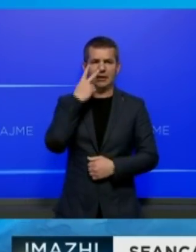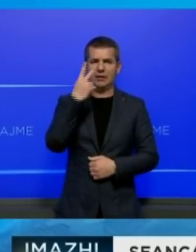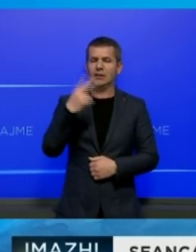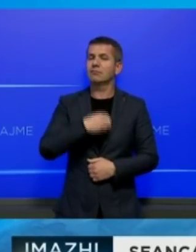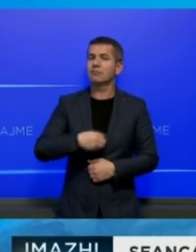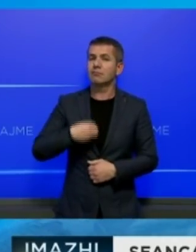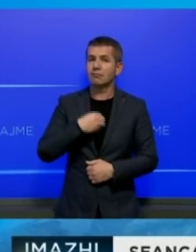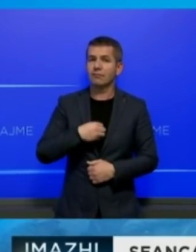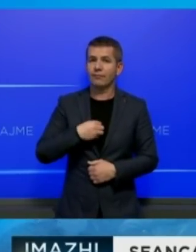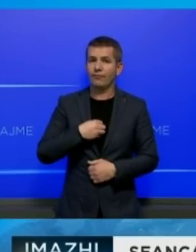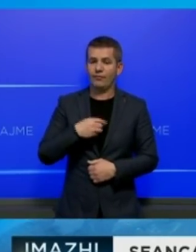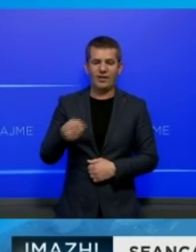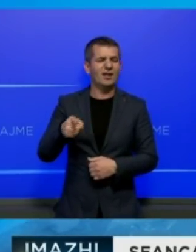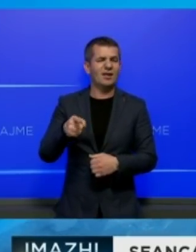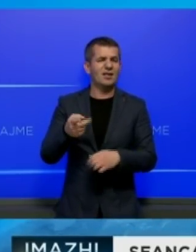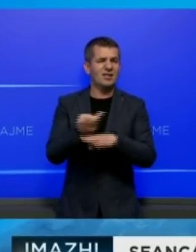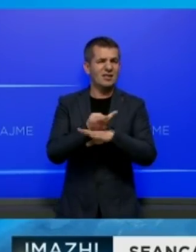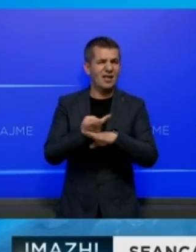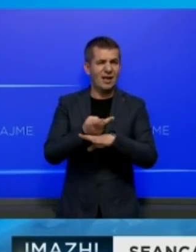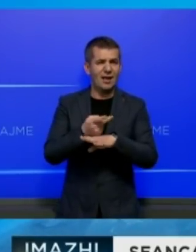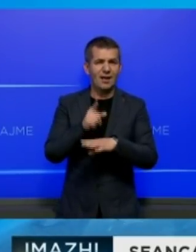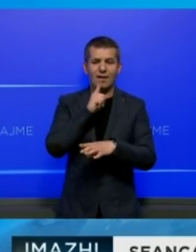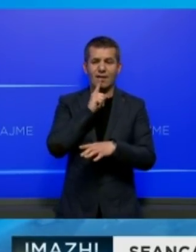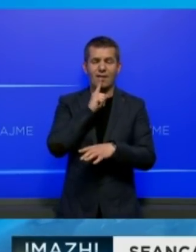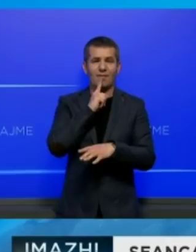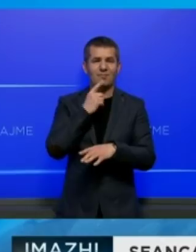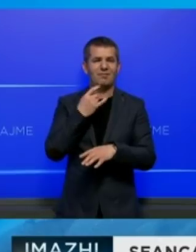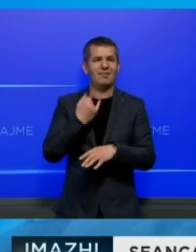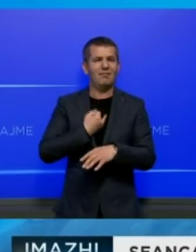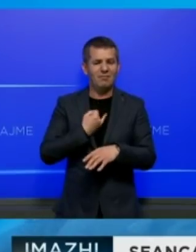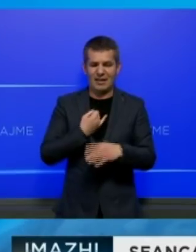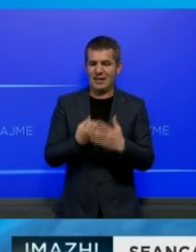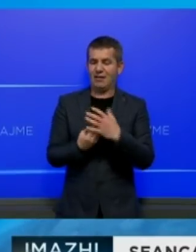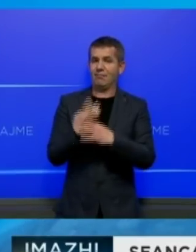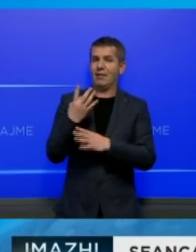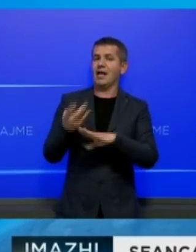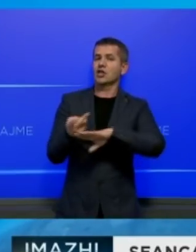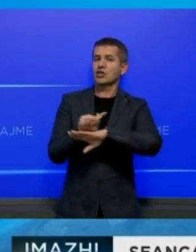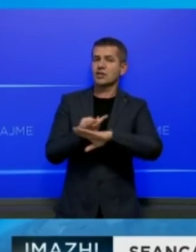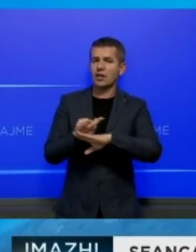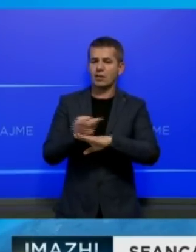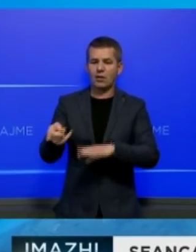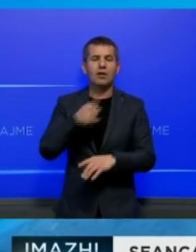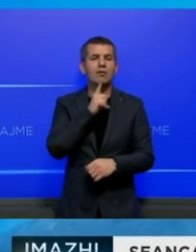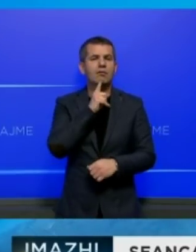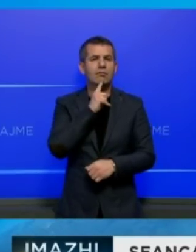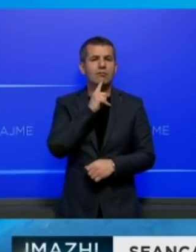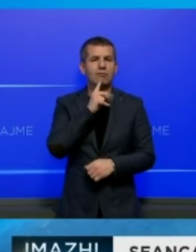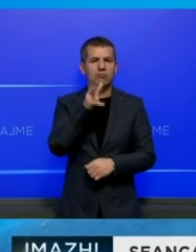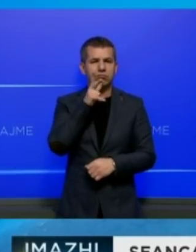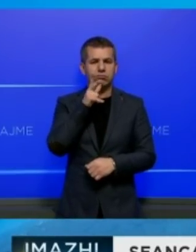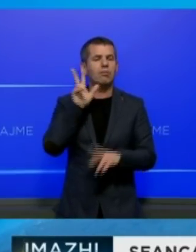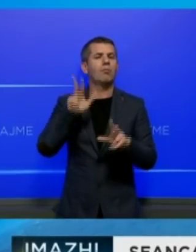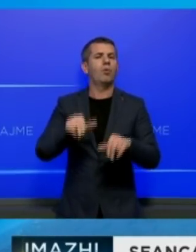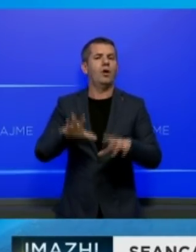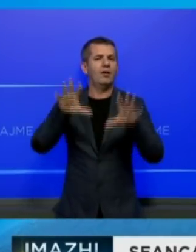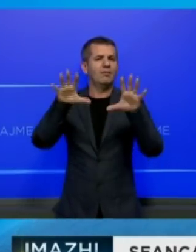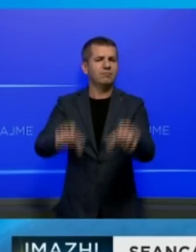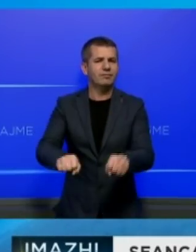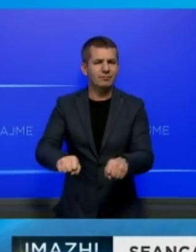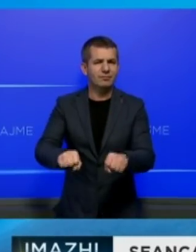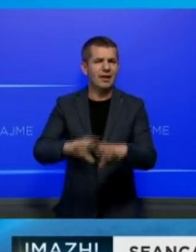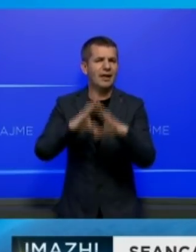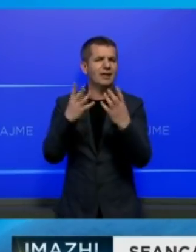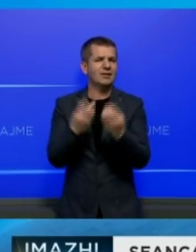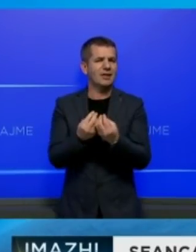këto vende dhe regjime identiteti kombëtar dhe shtetëror konsiderohet si territor, cilin mund të shkelin